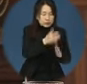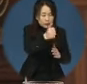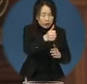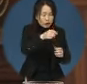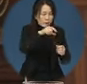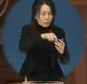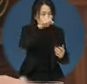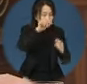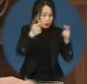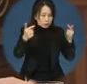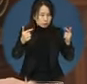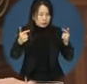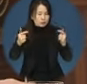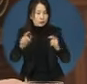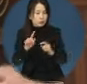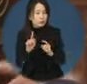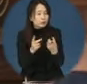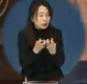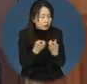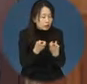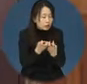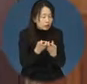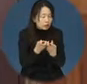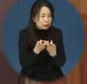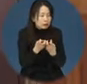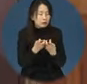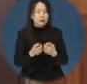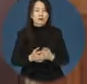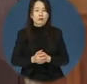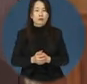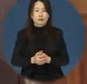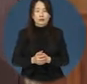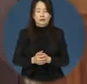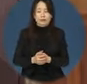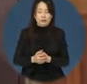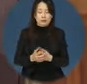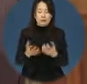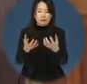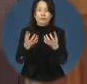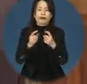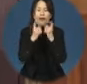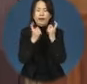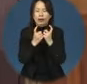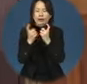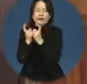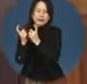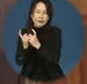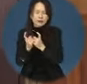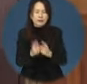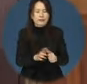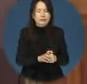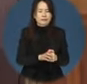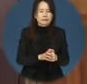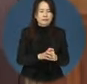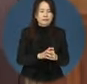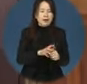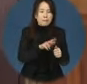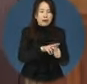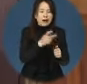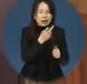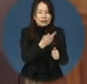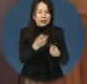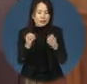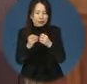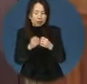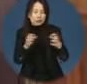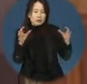뽑아요 어떻게 전에 발생되는 대로 완벽하게 따로 더 뽑습니다 아까 이제 로 이제 마상 창 온 앞 쳤을 때는 하나로 이제 통합되지